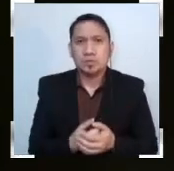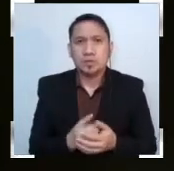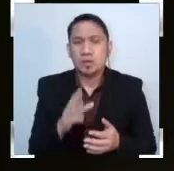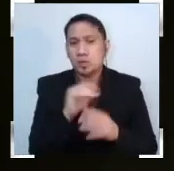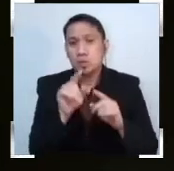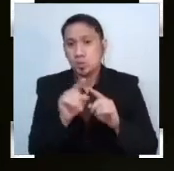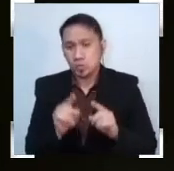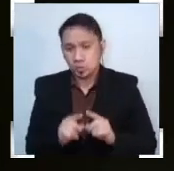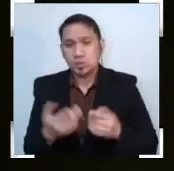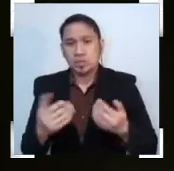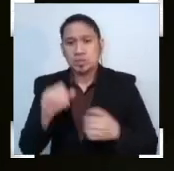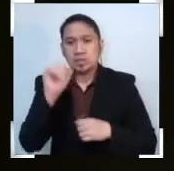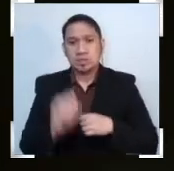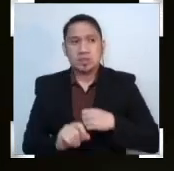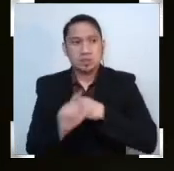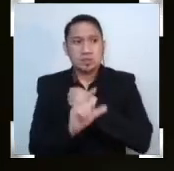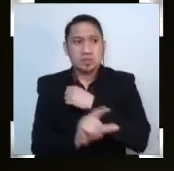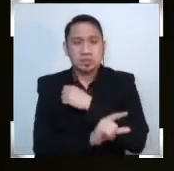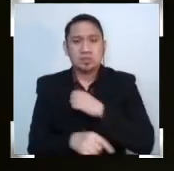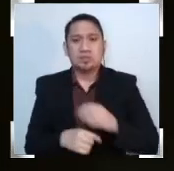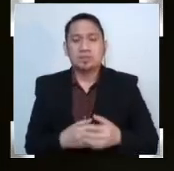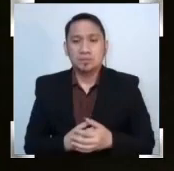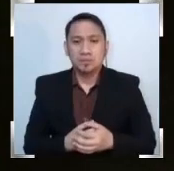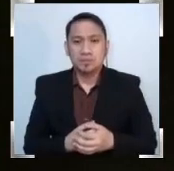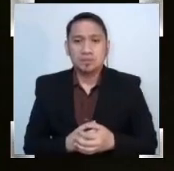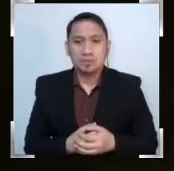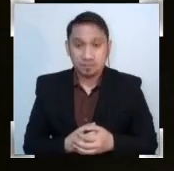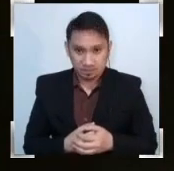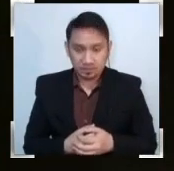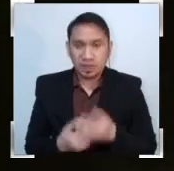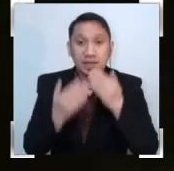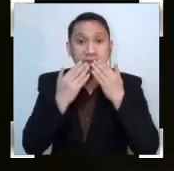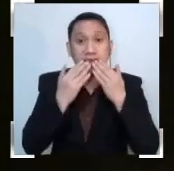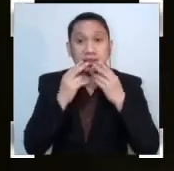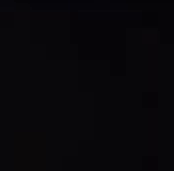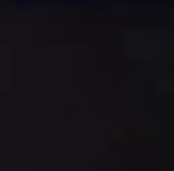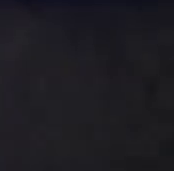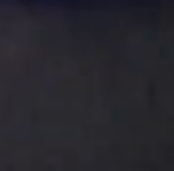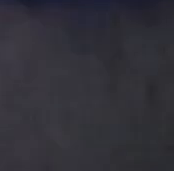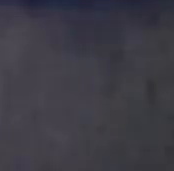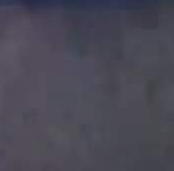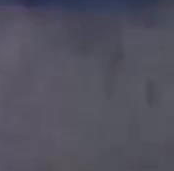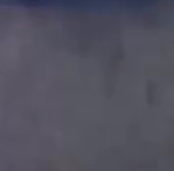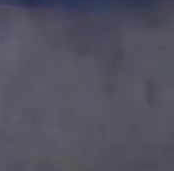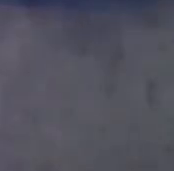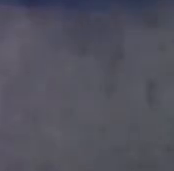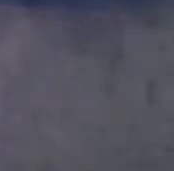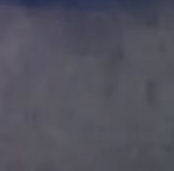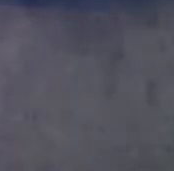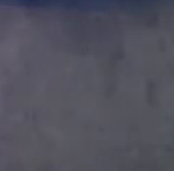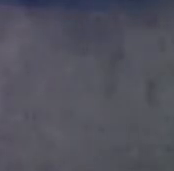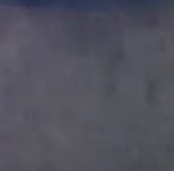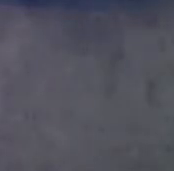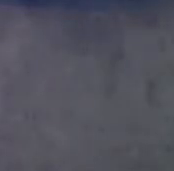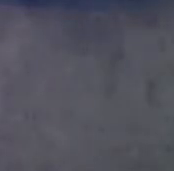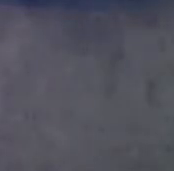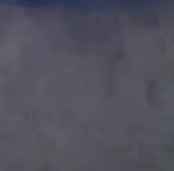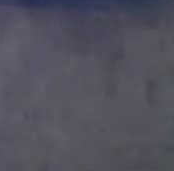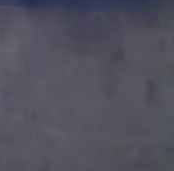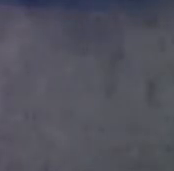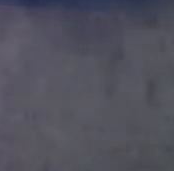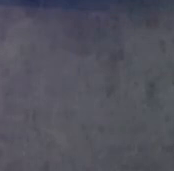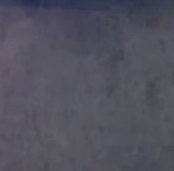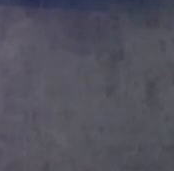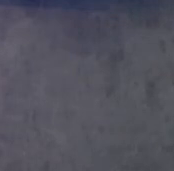Southern Leyte. Pia? Maraming salamat sa iyo, Cedric Castillo. Mga kapuso, saksihan ang